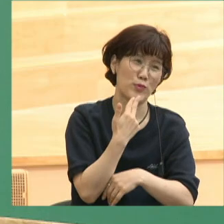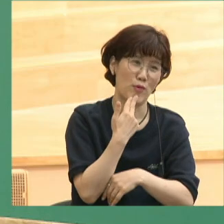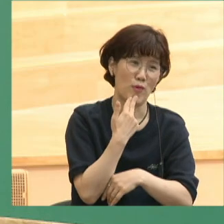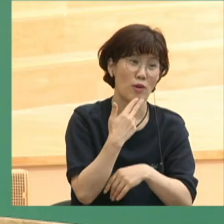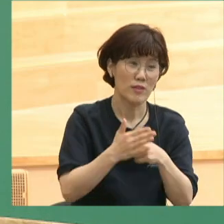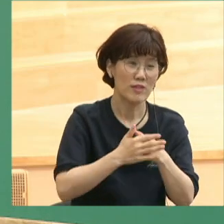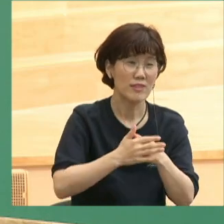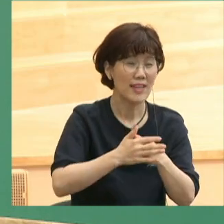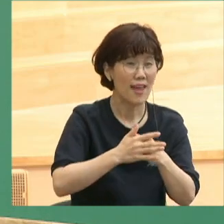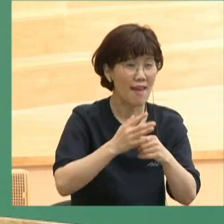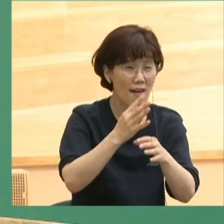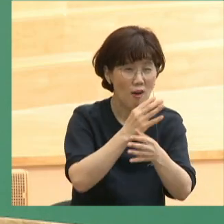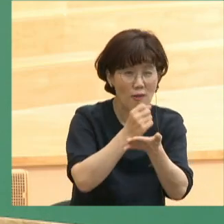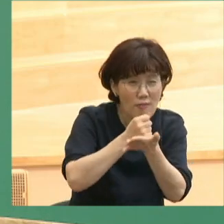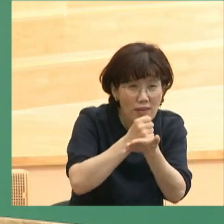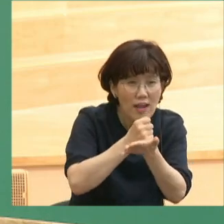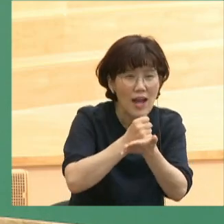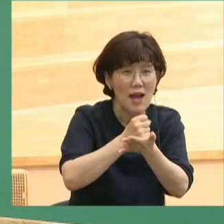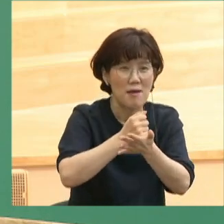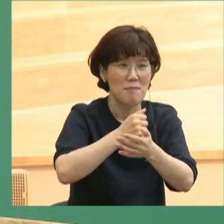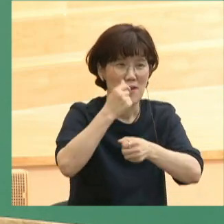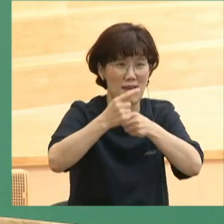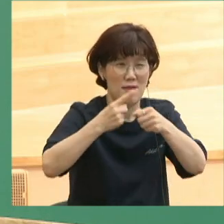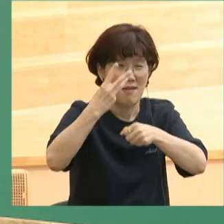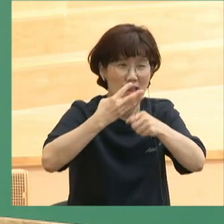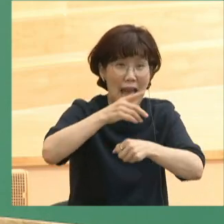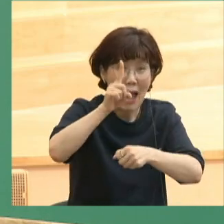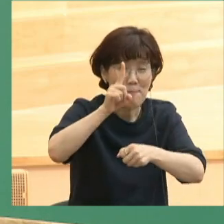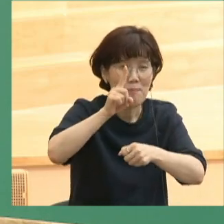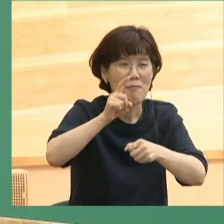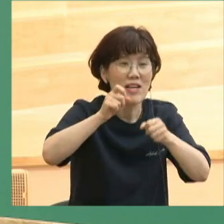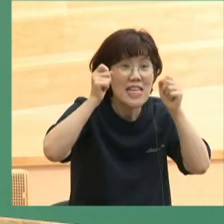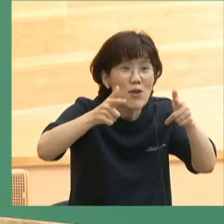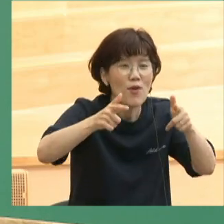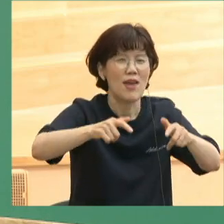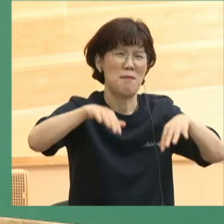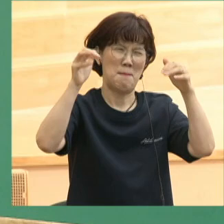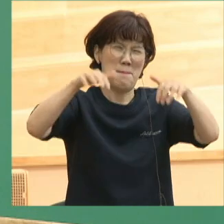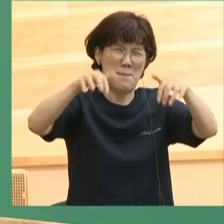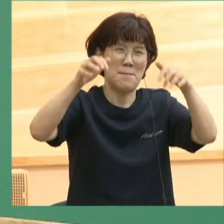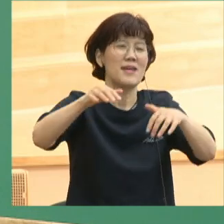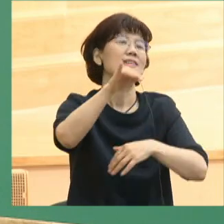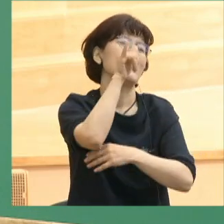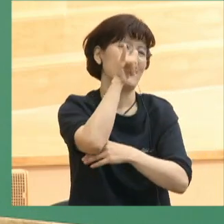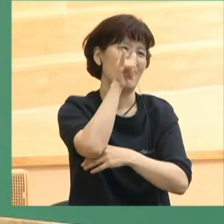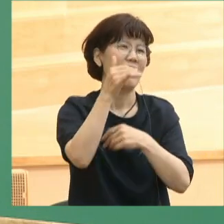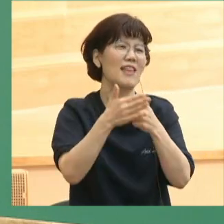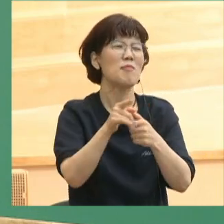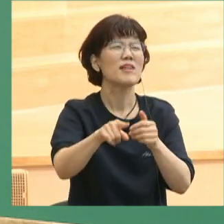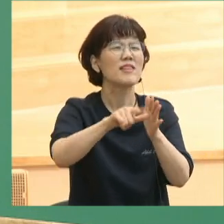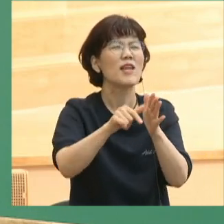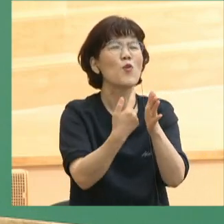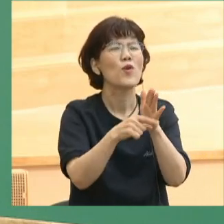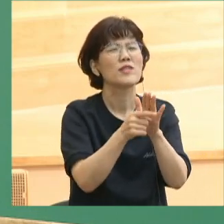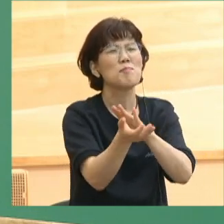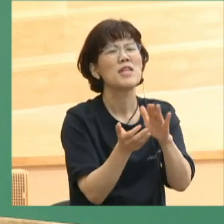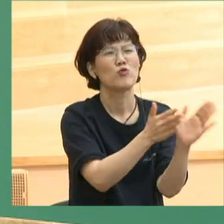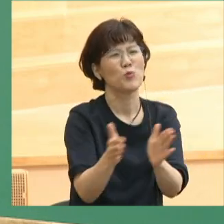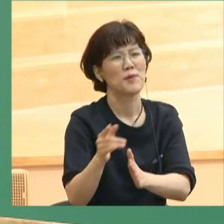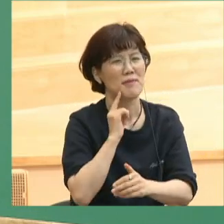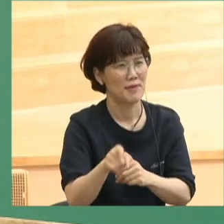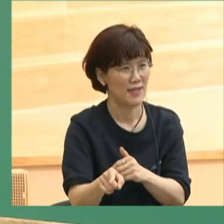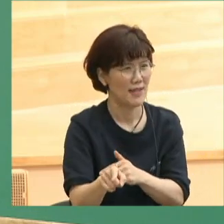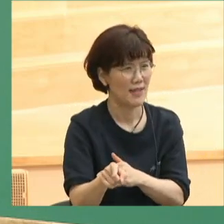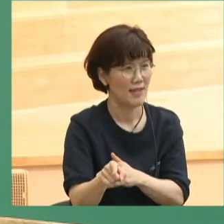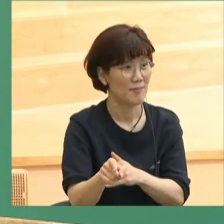수년 만에 한 번씩 폭우가 내릴 때가 있다라는 거예요. 그때를 위해서 준비한다라는 거예요. 근데